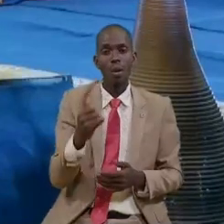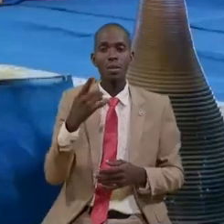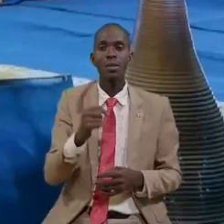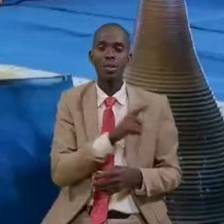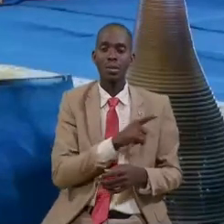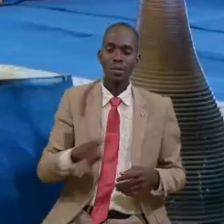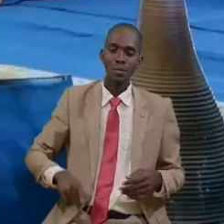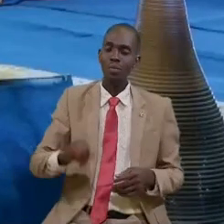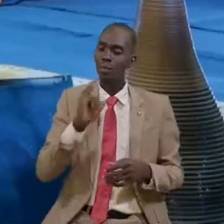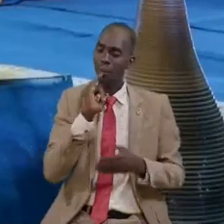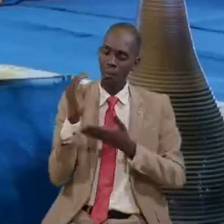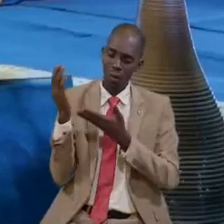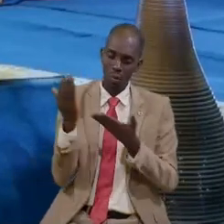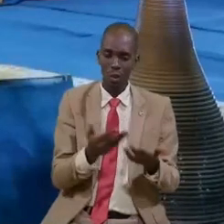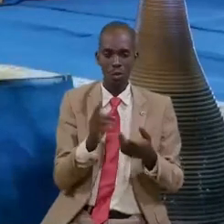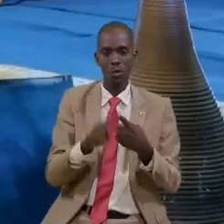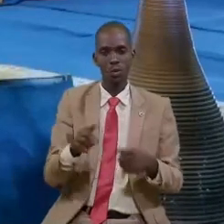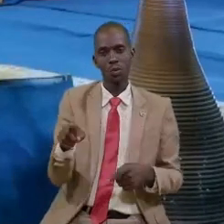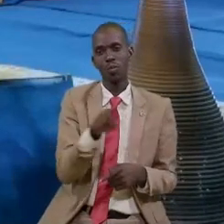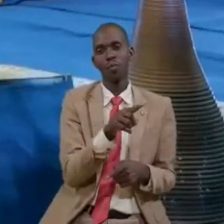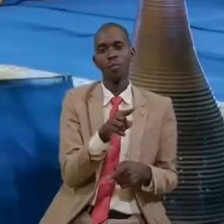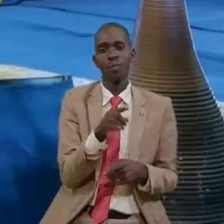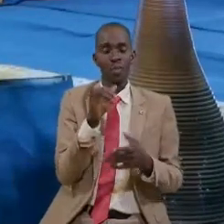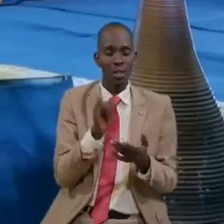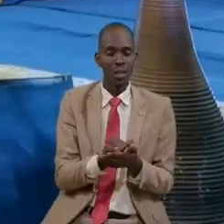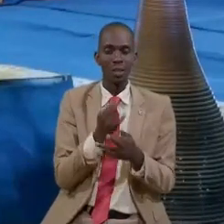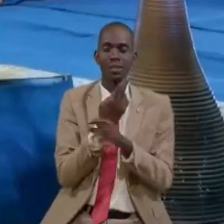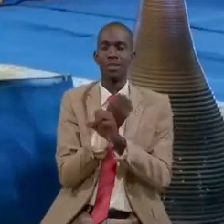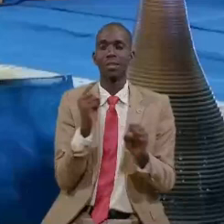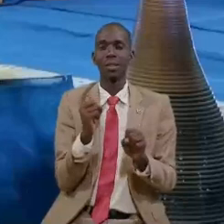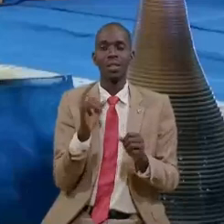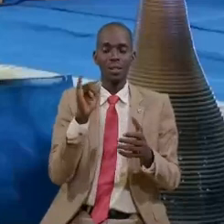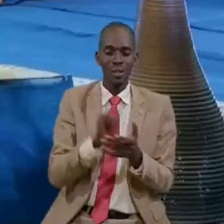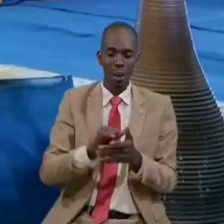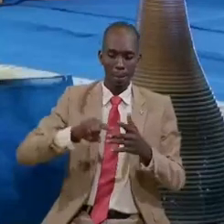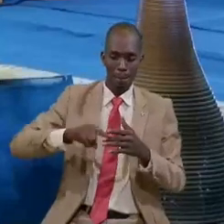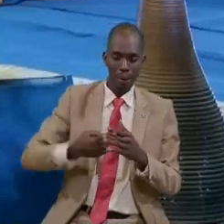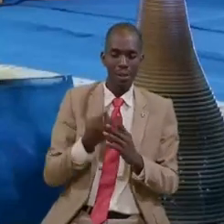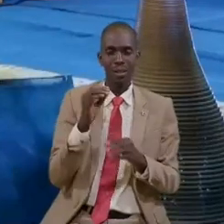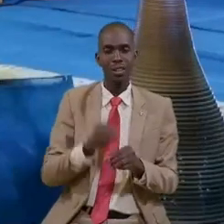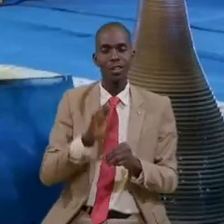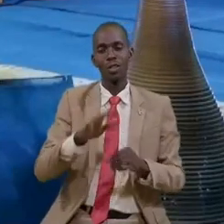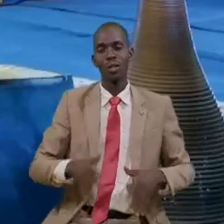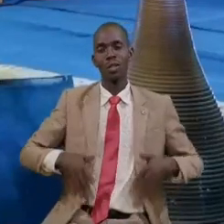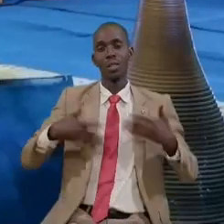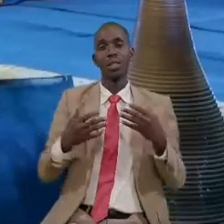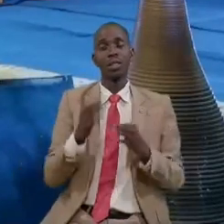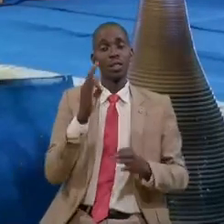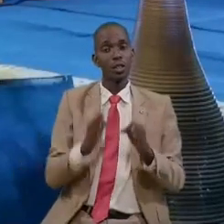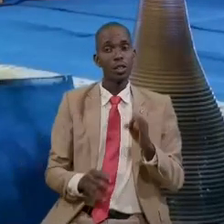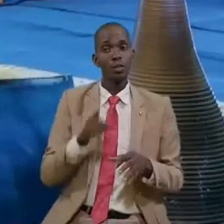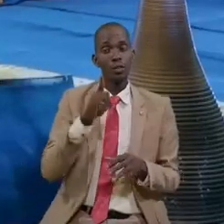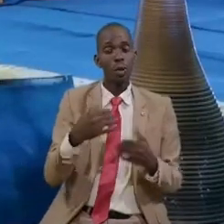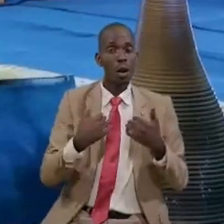Seigneur vous apporte ce jour cette rédemption qui va commencer dans votre vie. Si